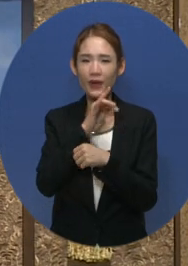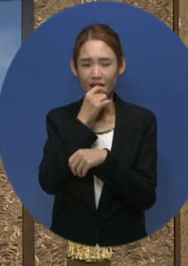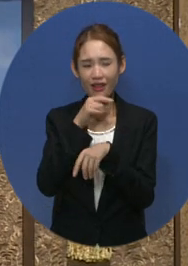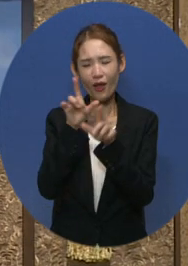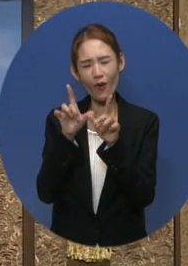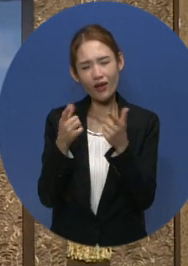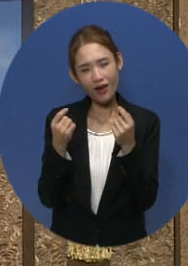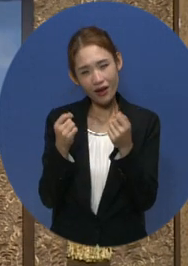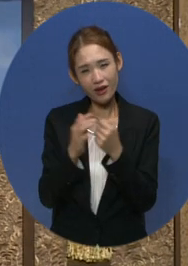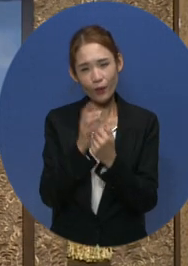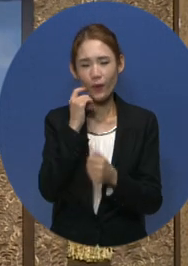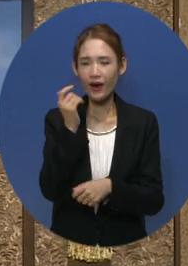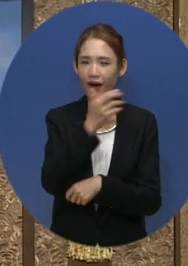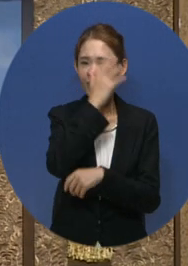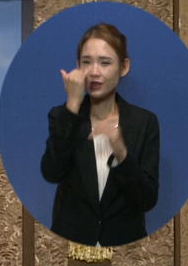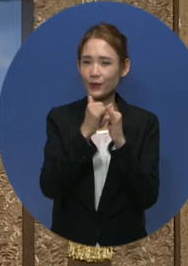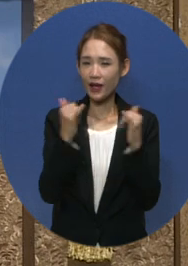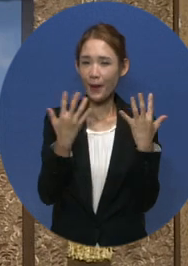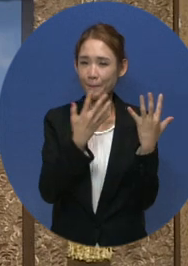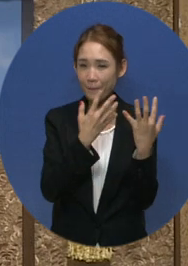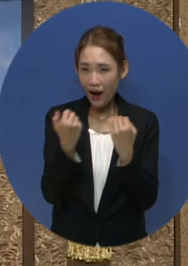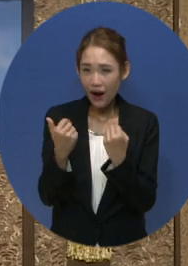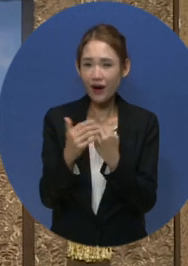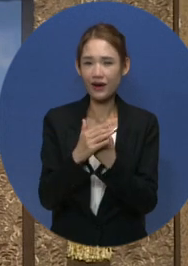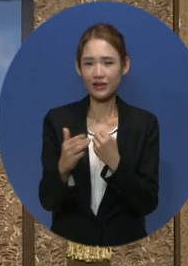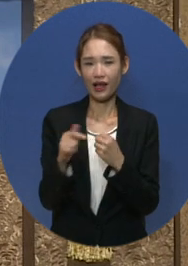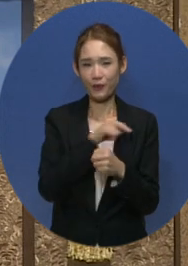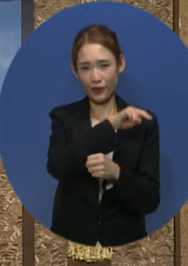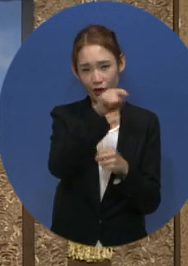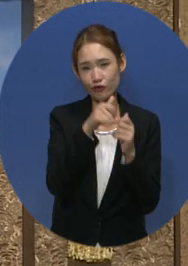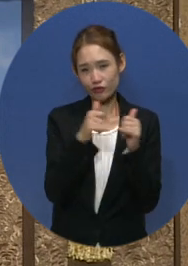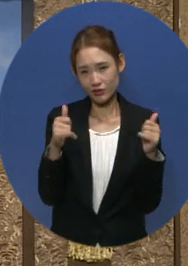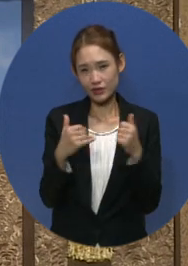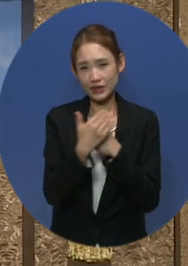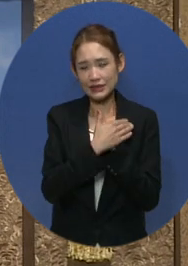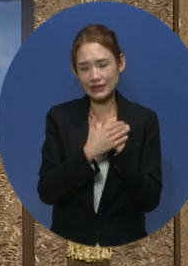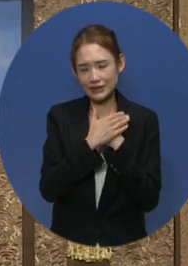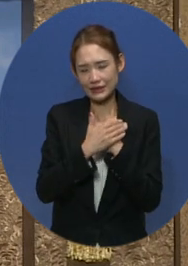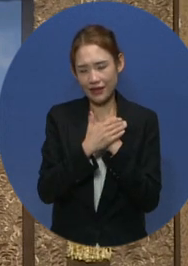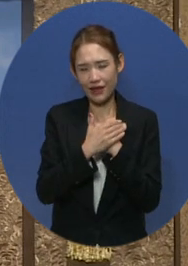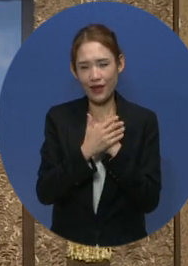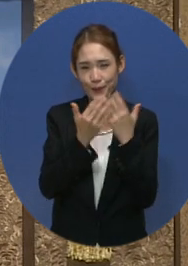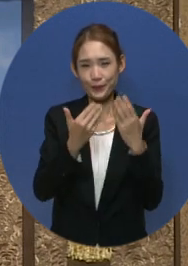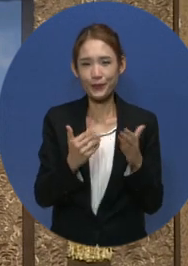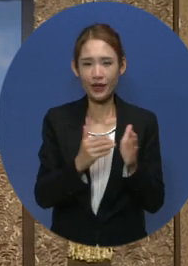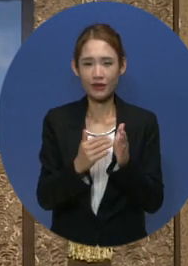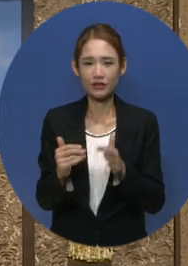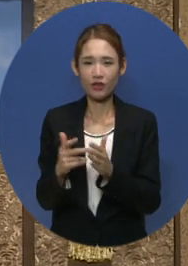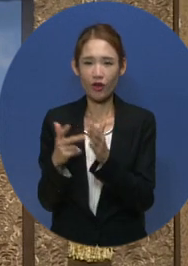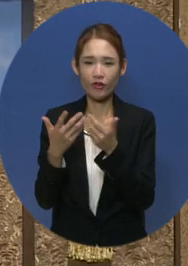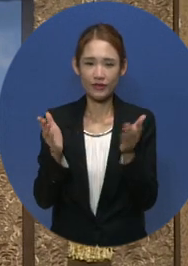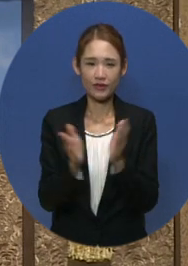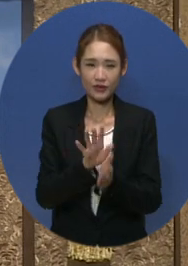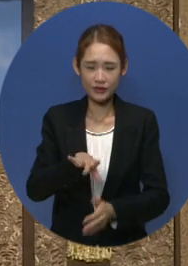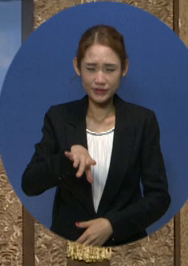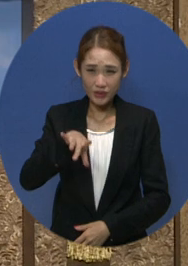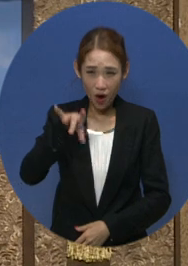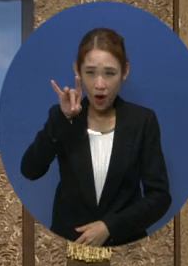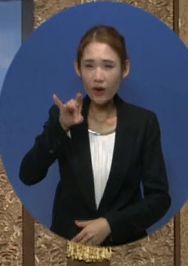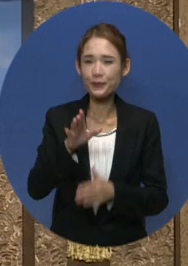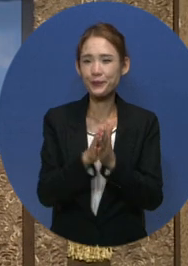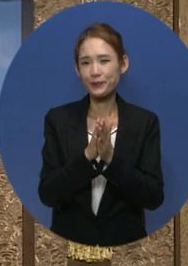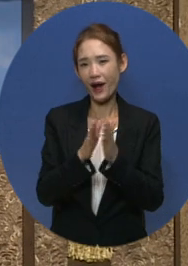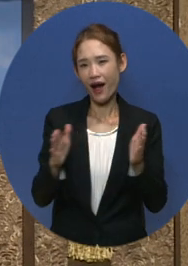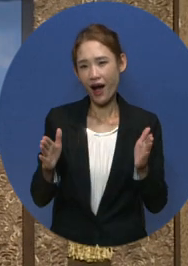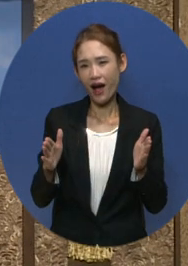사람, 아름다운 사람들이 많아가지고 예. 그분들 정말 은혜로 네. 저희 재단이 처음에 시작할